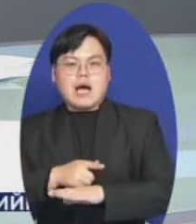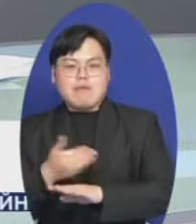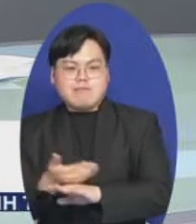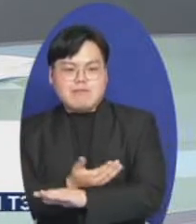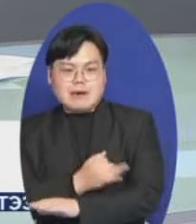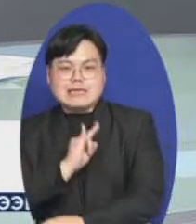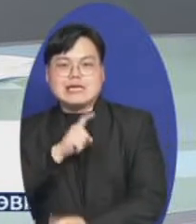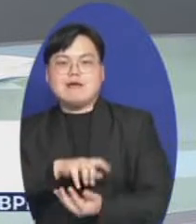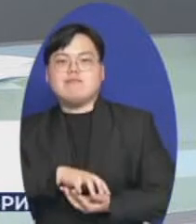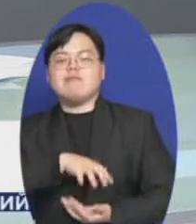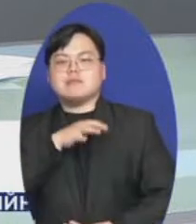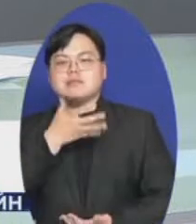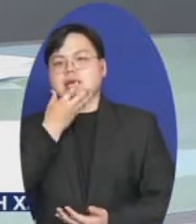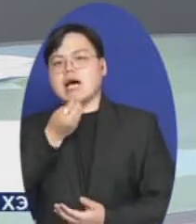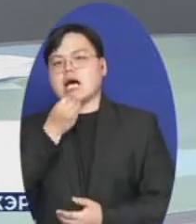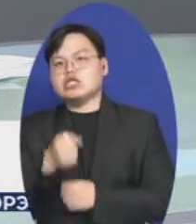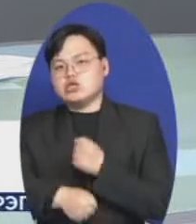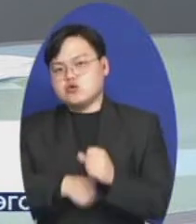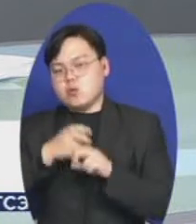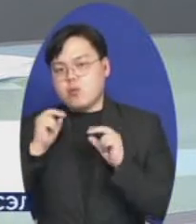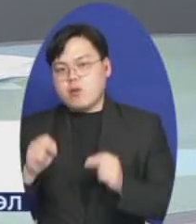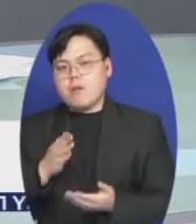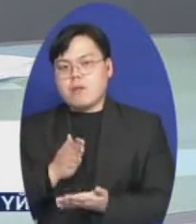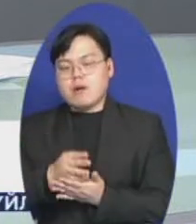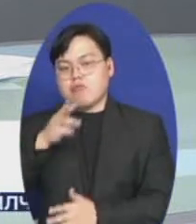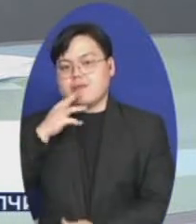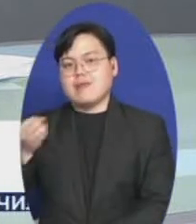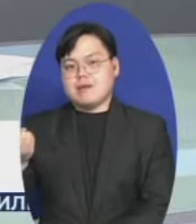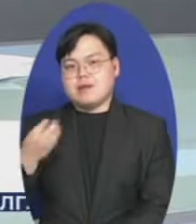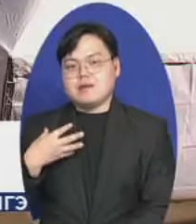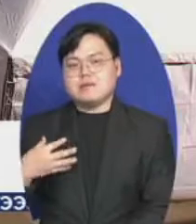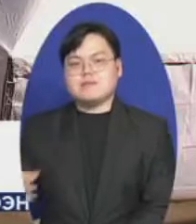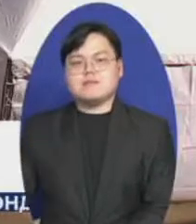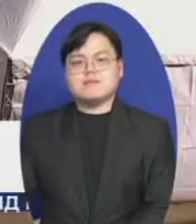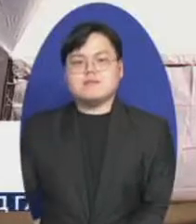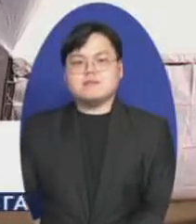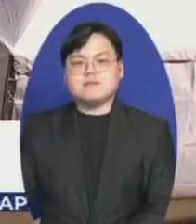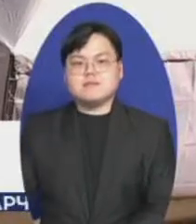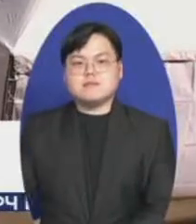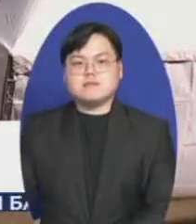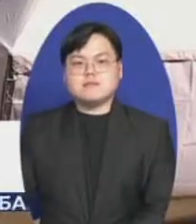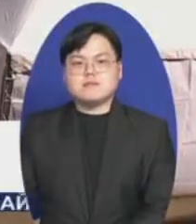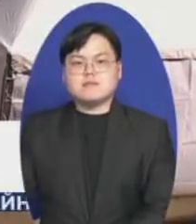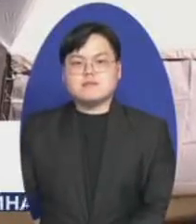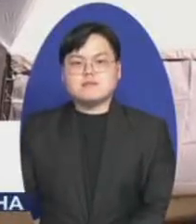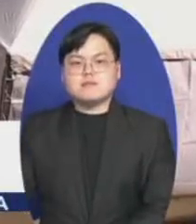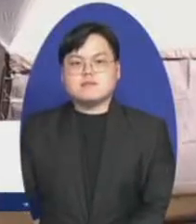ариун хурсайтай жил байсныг газар тариалан эрхлэгчид хэлж байна.